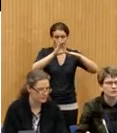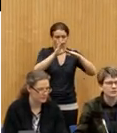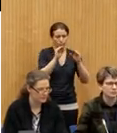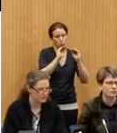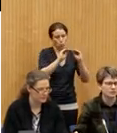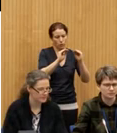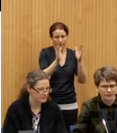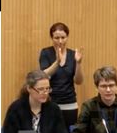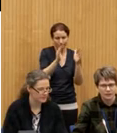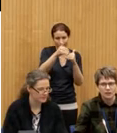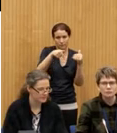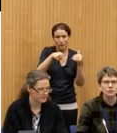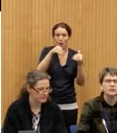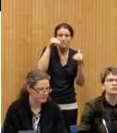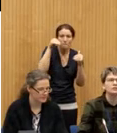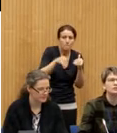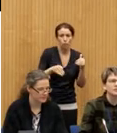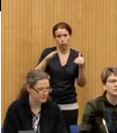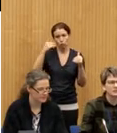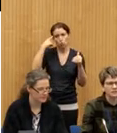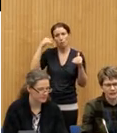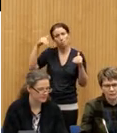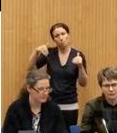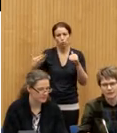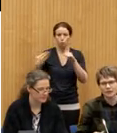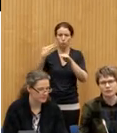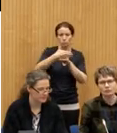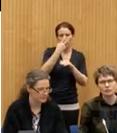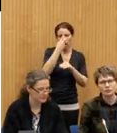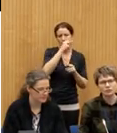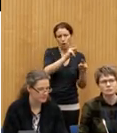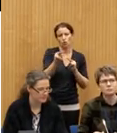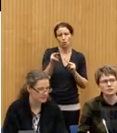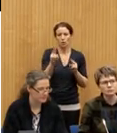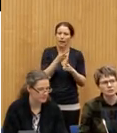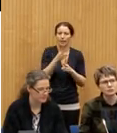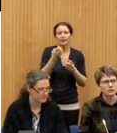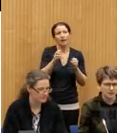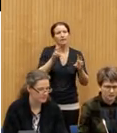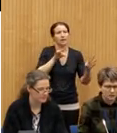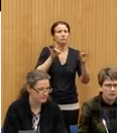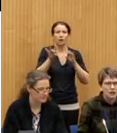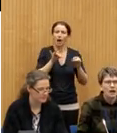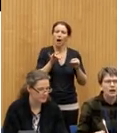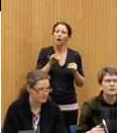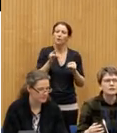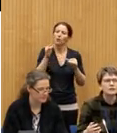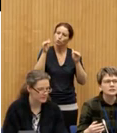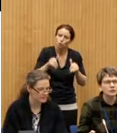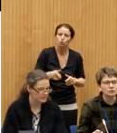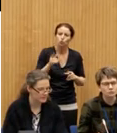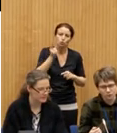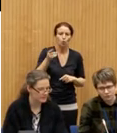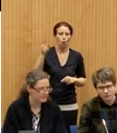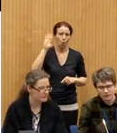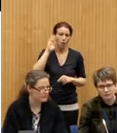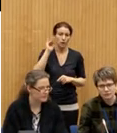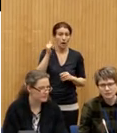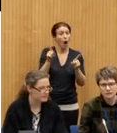Modul 6.2, wo die Studierenden sich selber dann aussuchen können, ob die mitmachen oder nicht. Aber es gibt auch